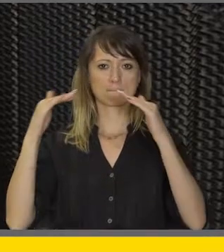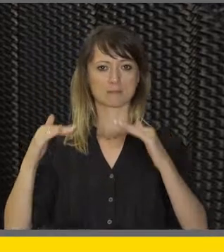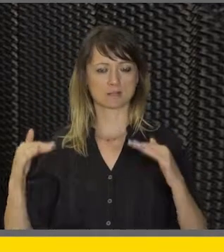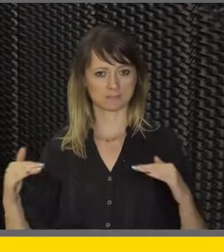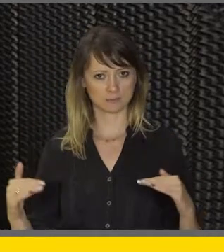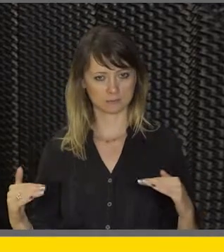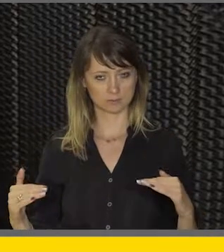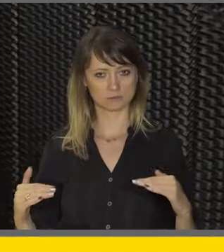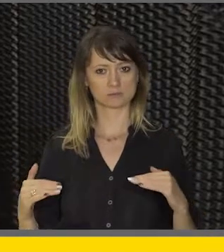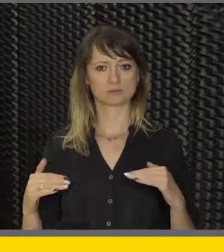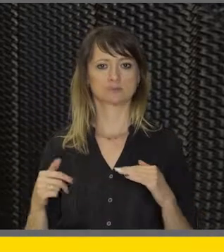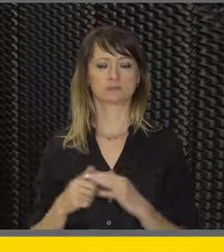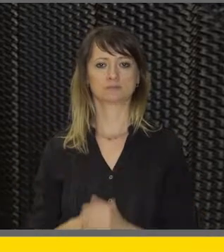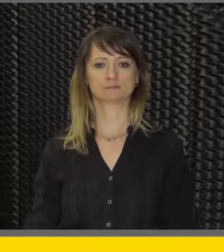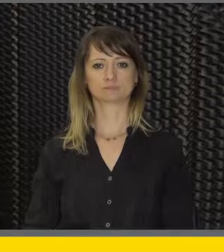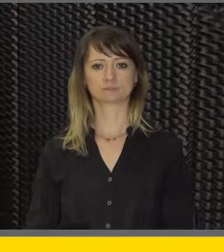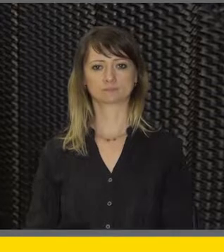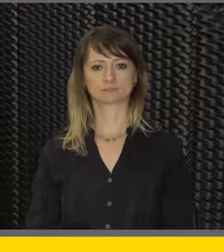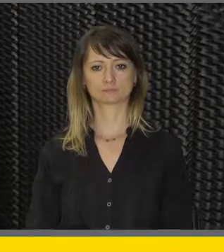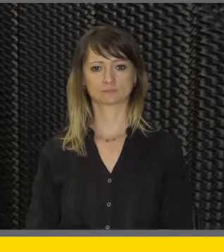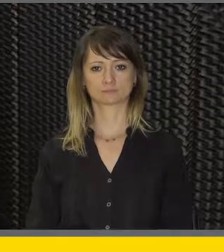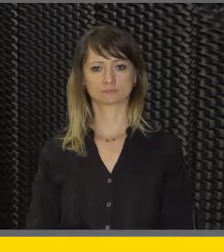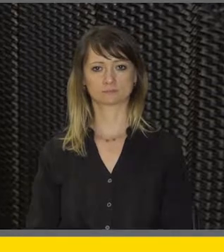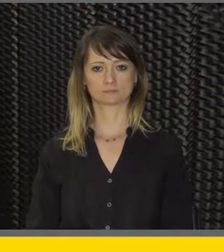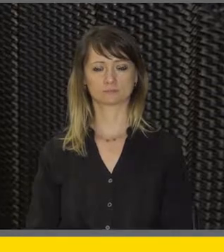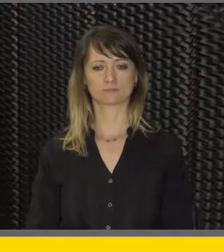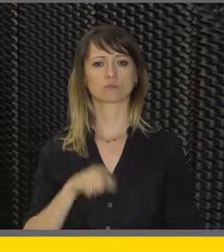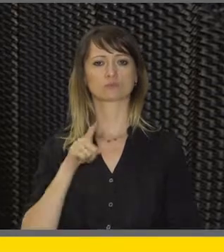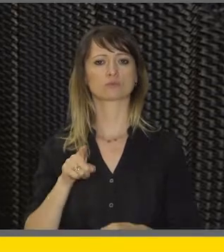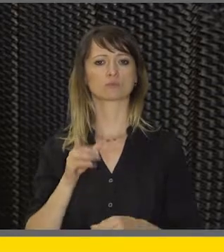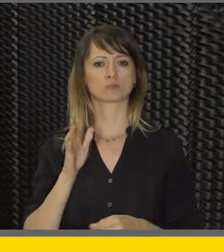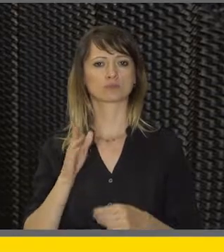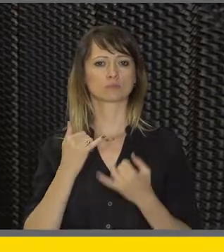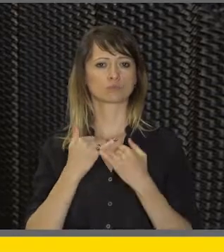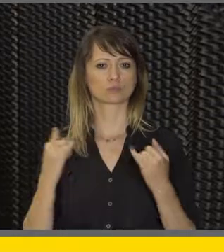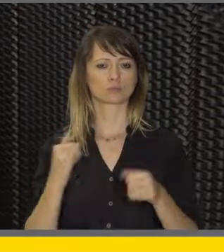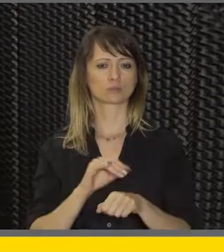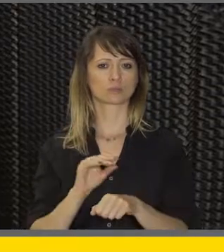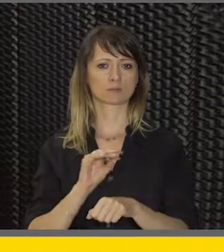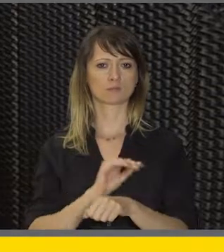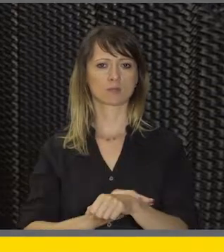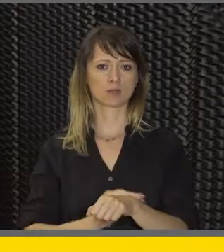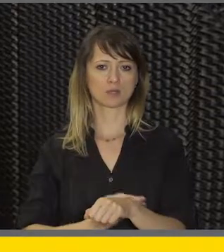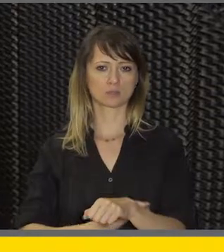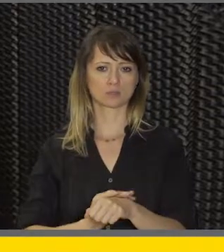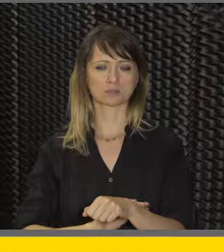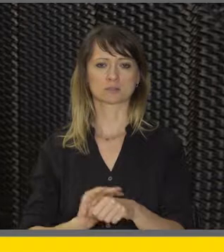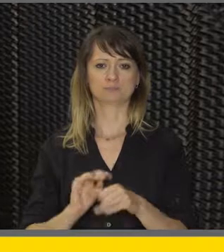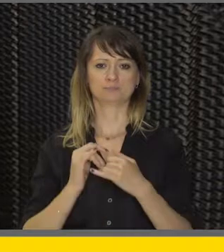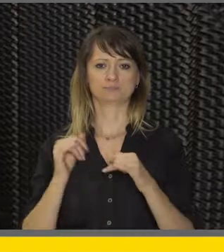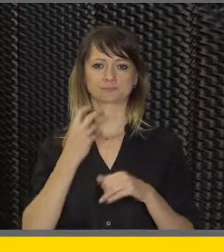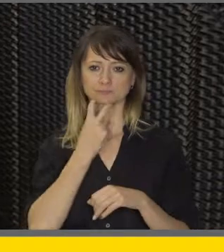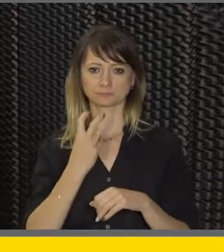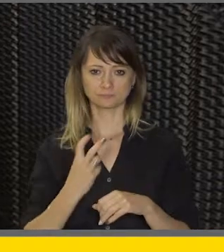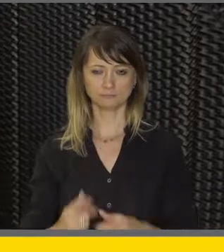się z technologiami prośrodowiskowymi. Proszę tak tego nie utożsamiać. To będą zarówno materiały, to będą zarówno kwestie energetyki i tak dalej, i